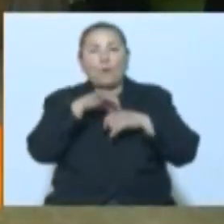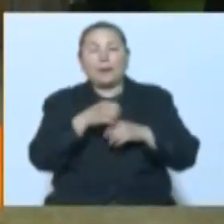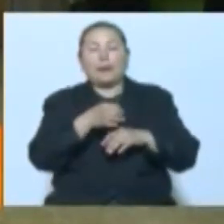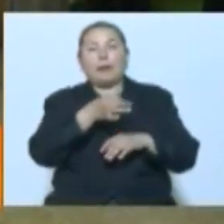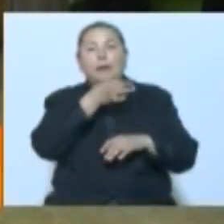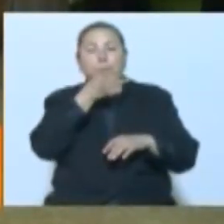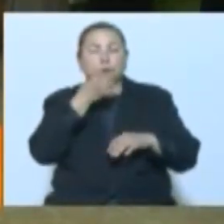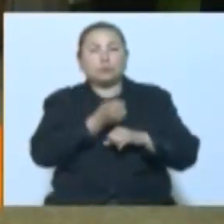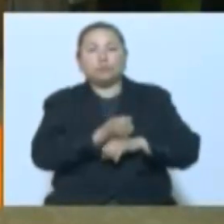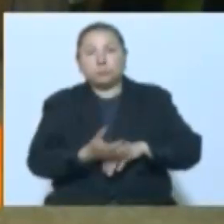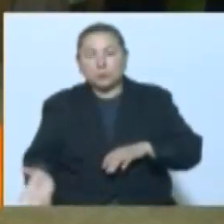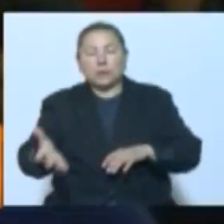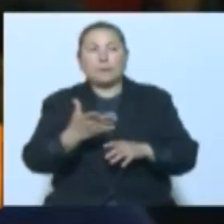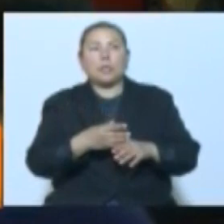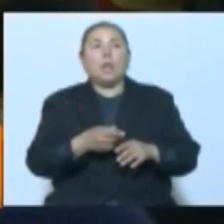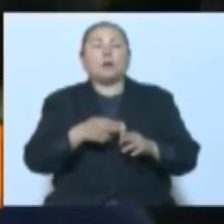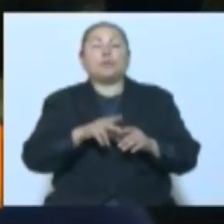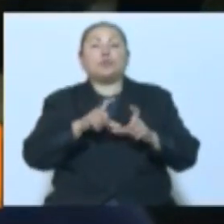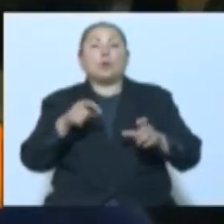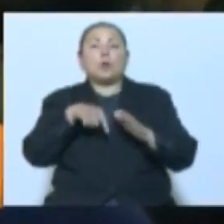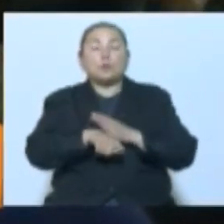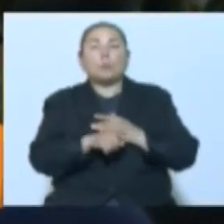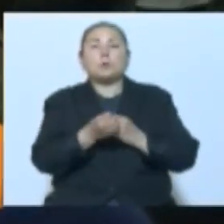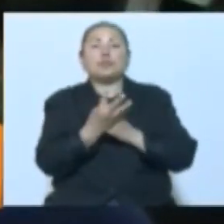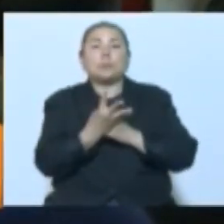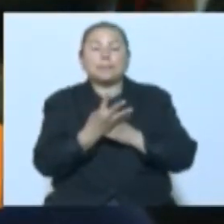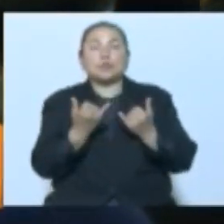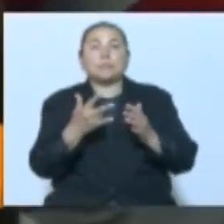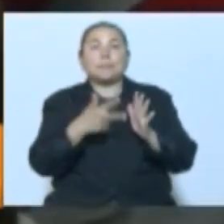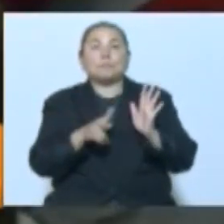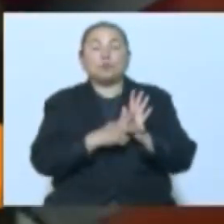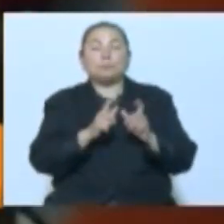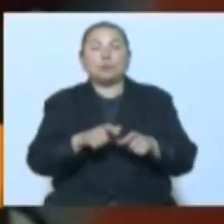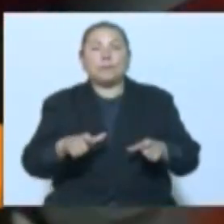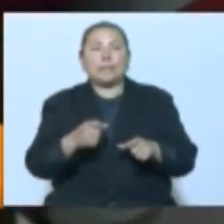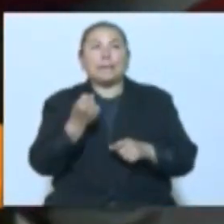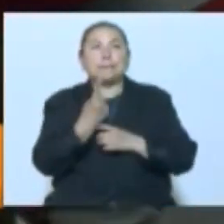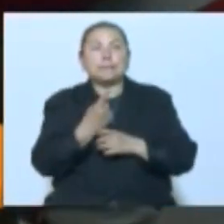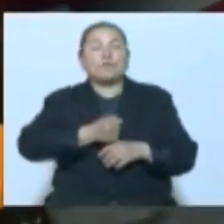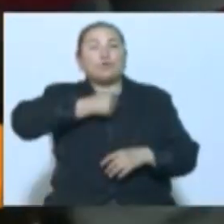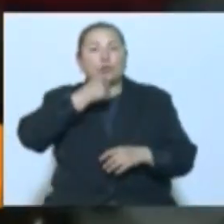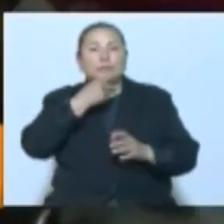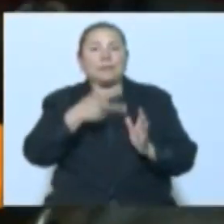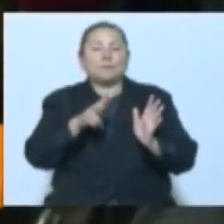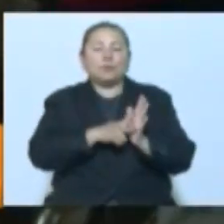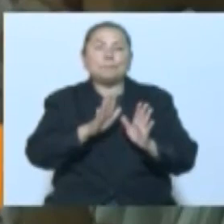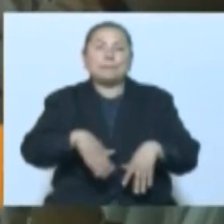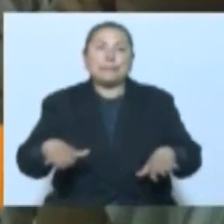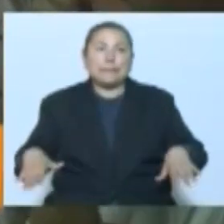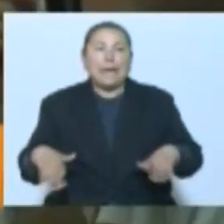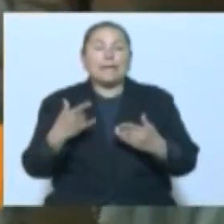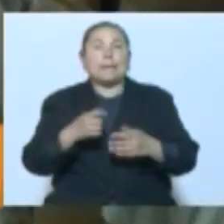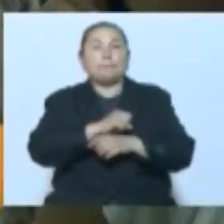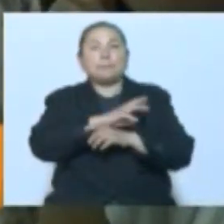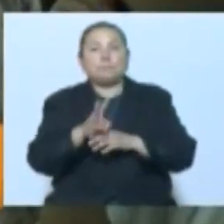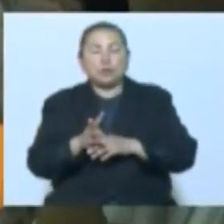были размещены в школе номер 14. Сейчас здесь находится 38 человек, из них 11 взрослые и 28 детей. Они